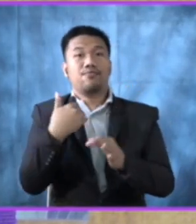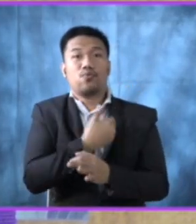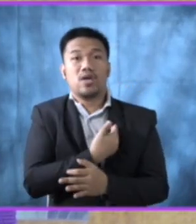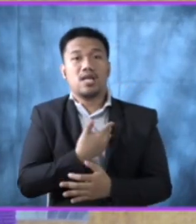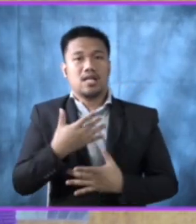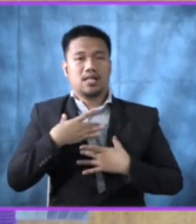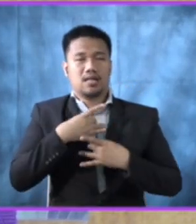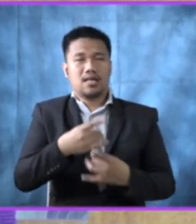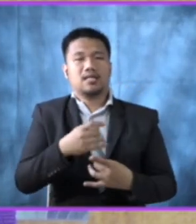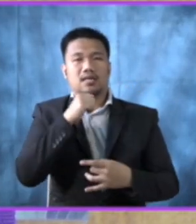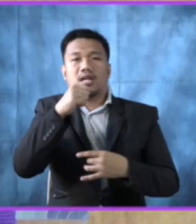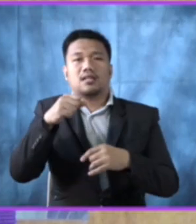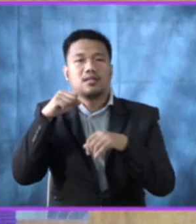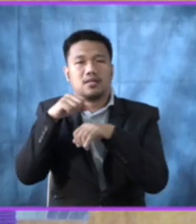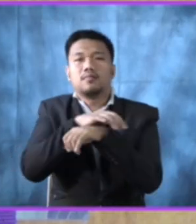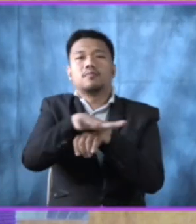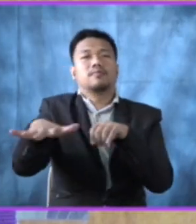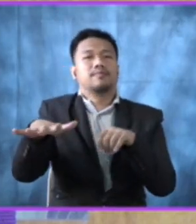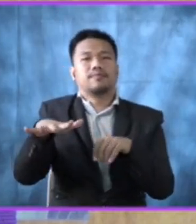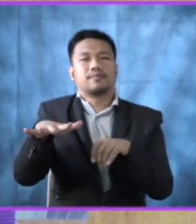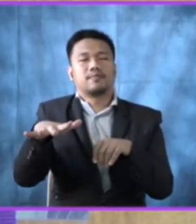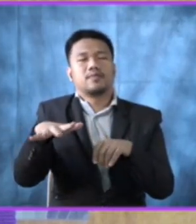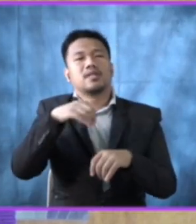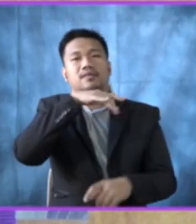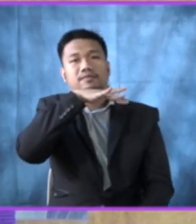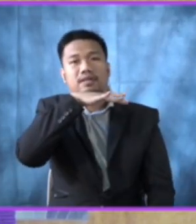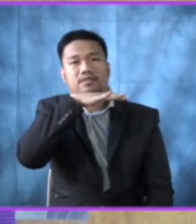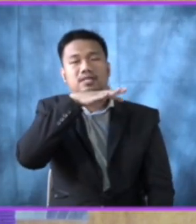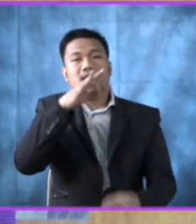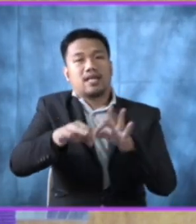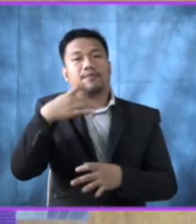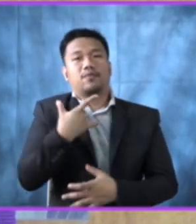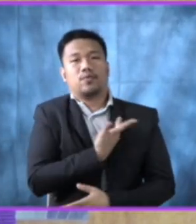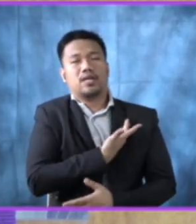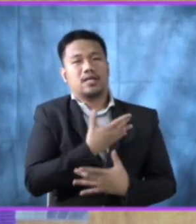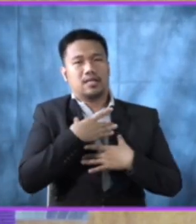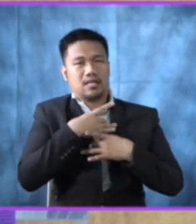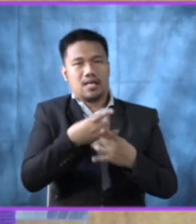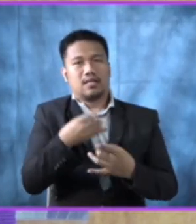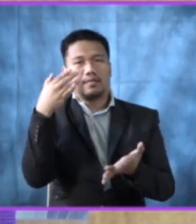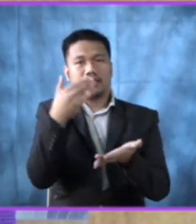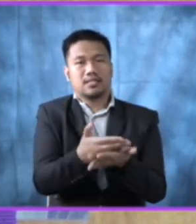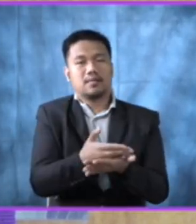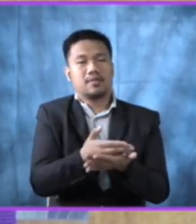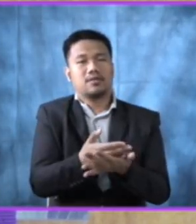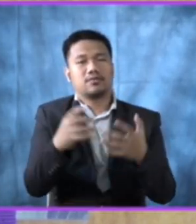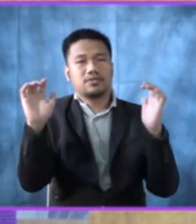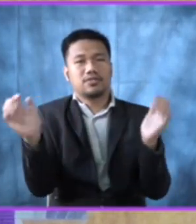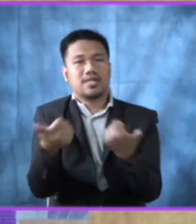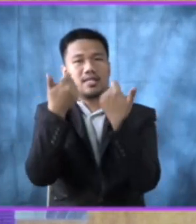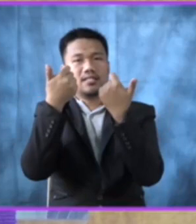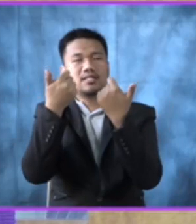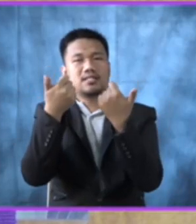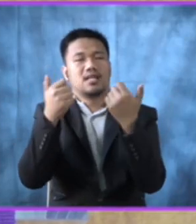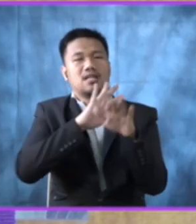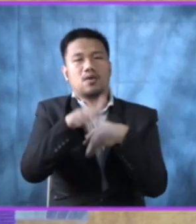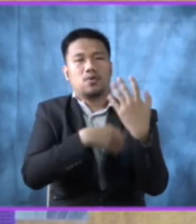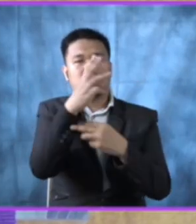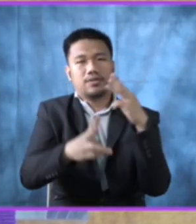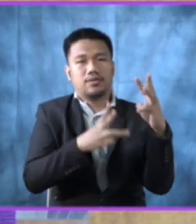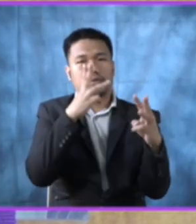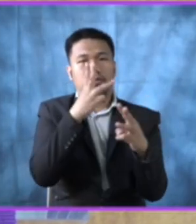hindi tayo mahawa, kung gusto nating matapos kaagad ang pagsubok na ito, na pinagdadaanan ng buong